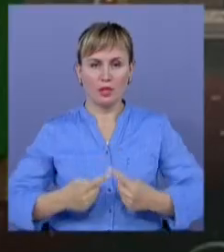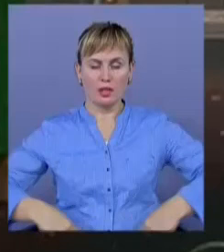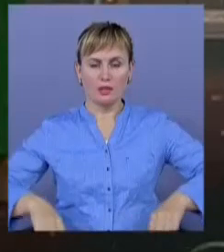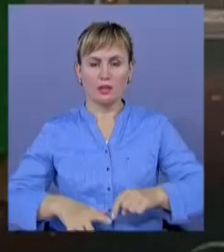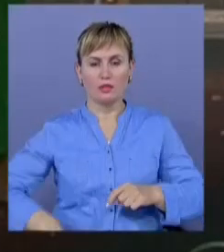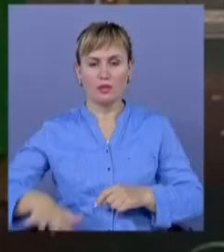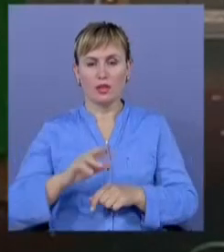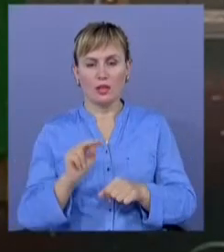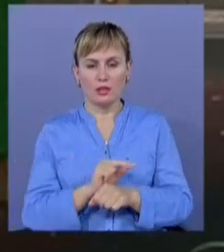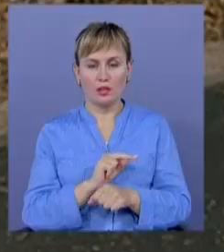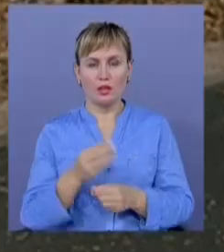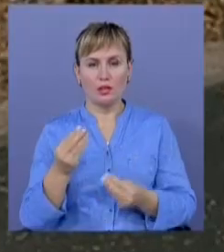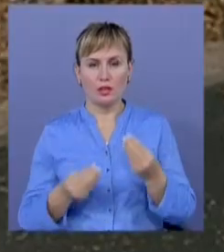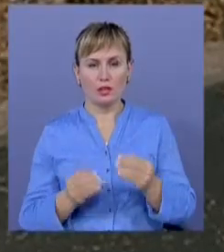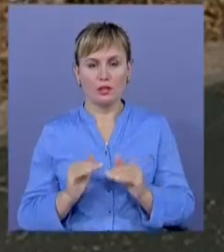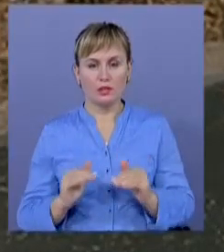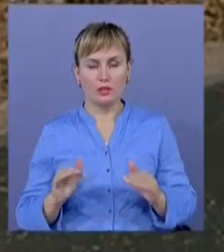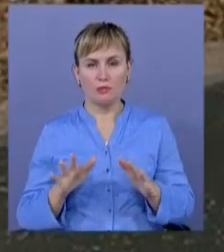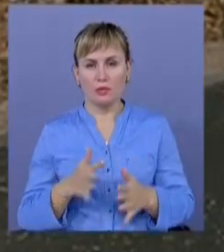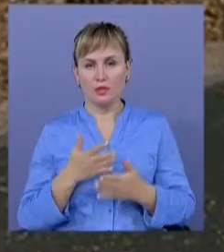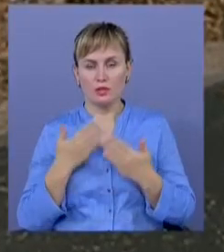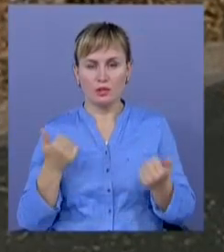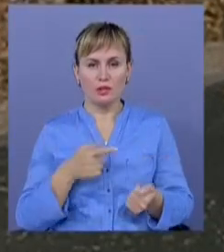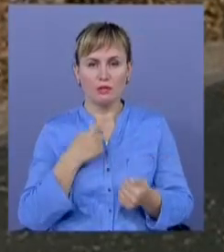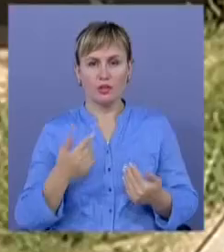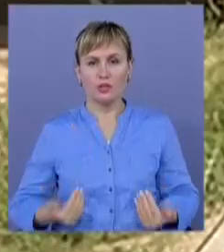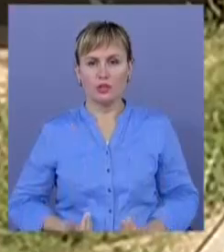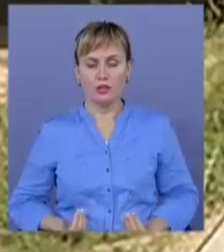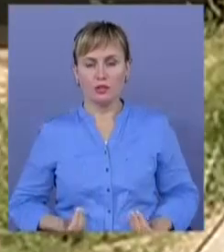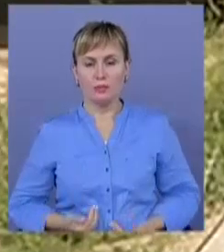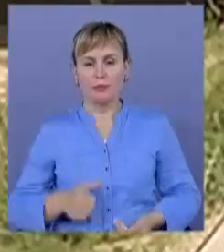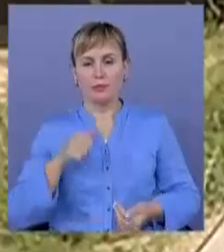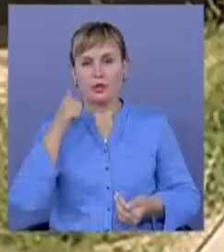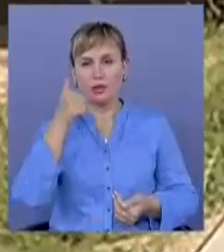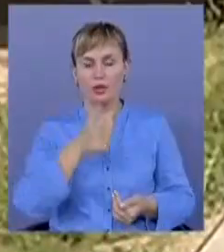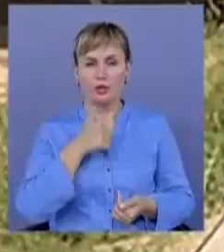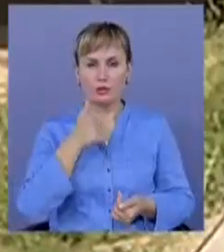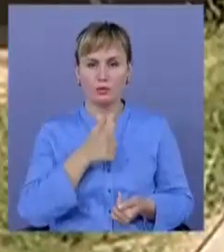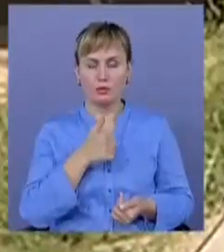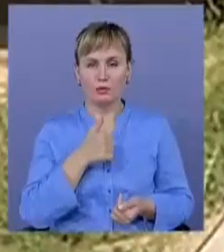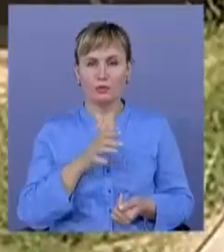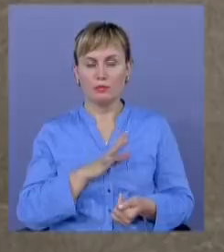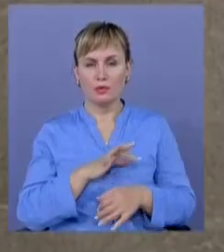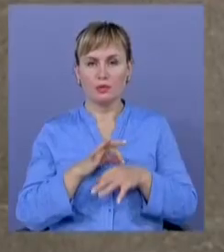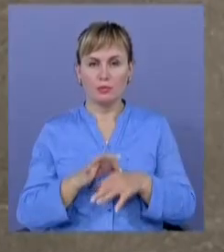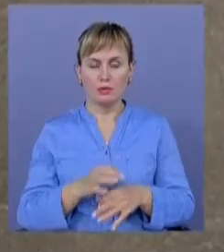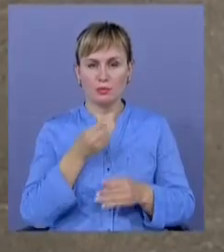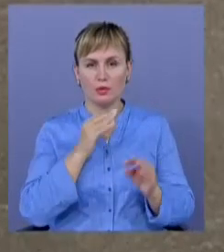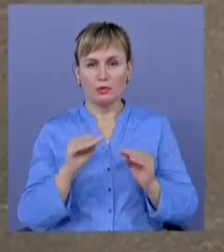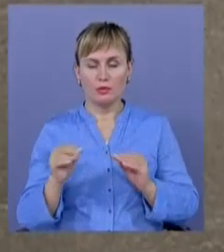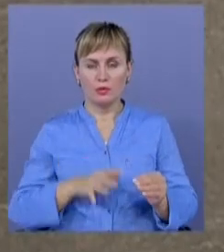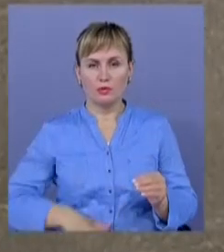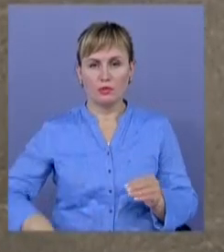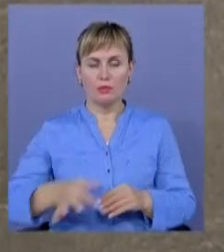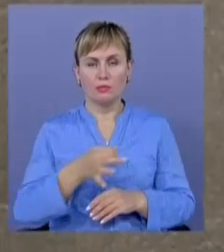Дворы отреставрированы, а играть детям все равно небезопасно, говорят жители. В прошлом году было проведено благоустройство дворов